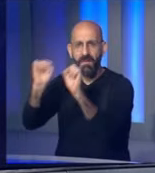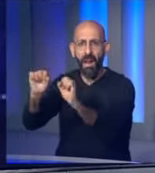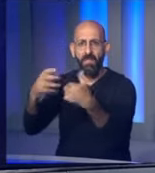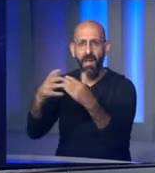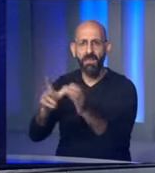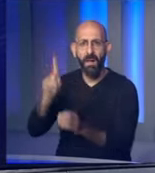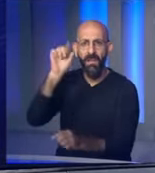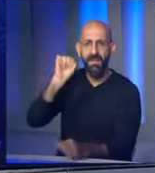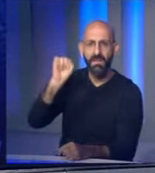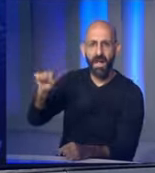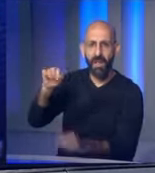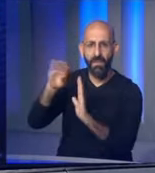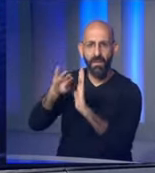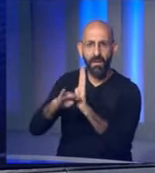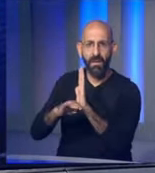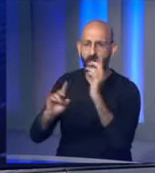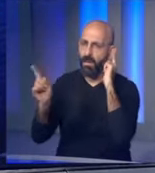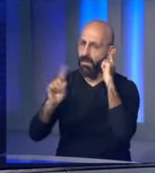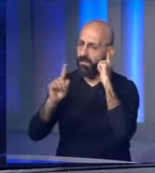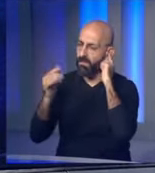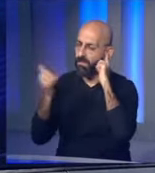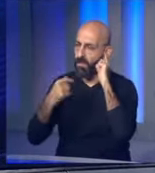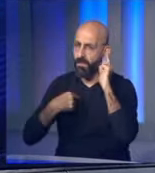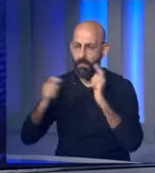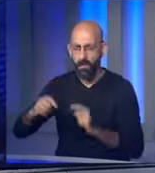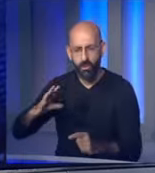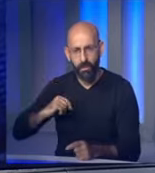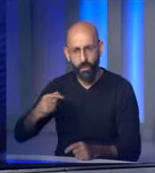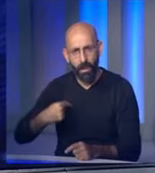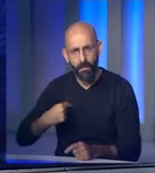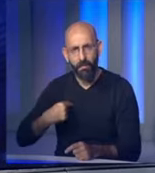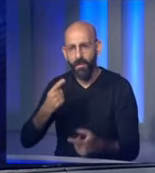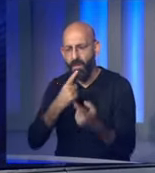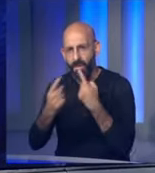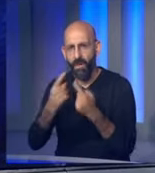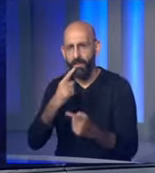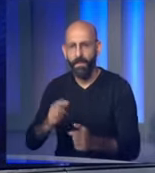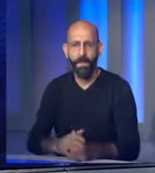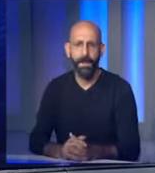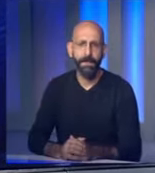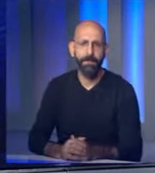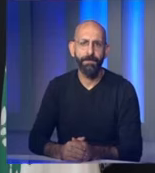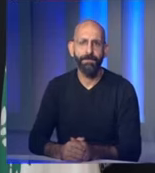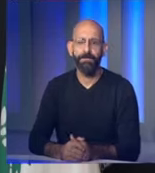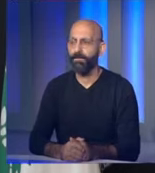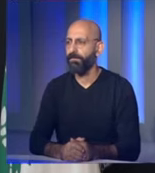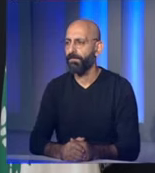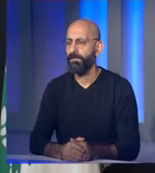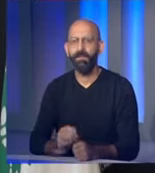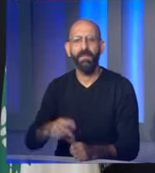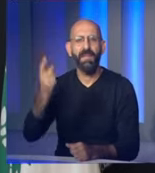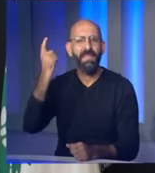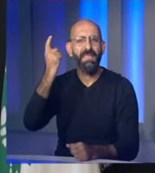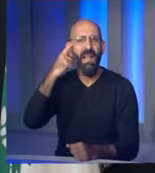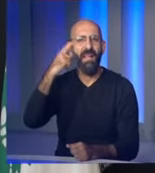مطالبا باشراك مجلس النواب والحكومه واللبنانيين في القرارات المصيريه لمناسبه